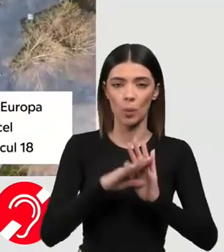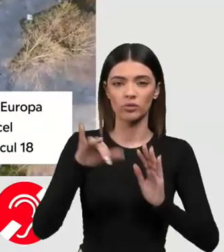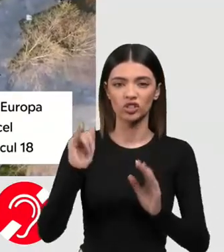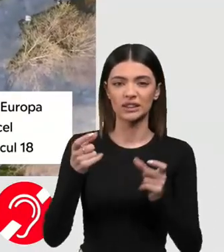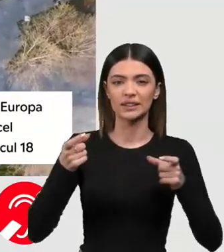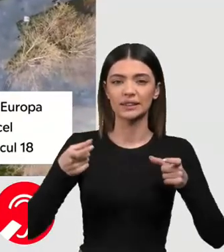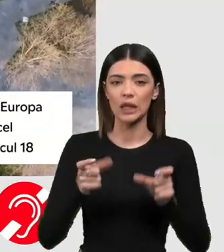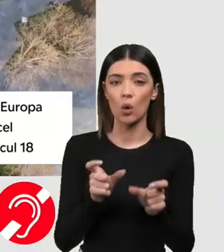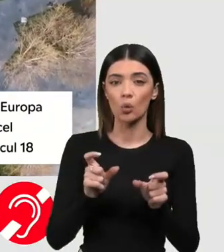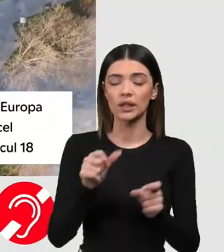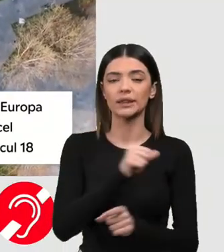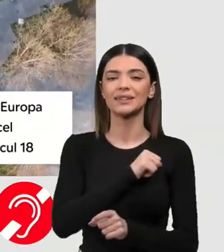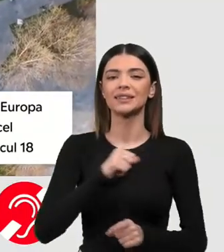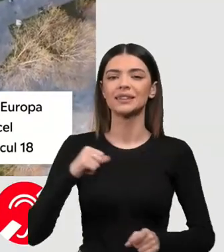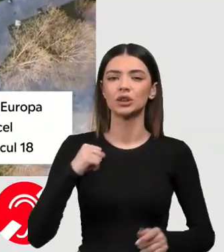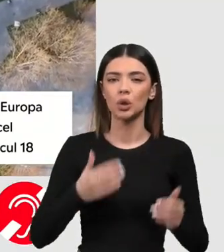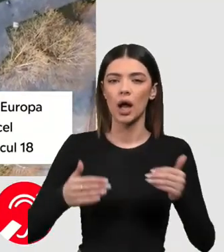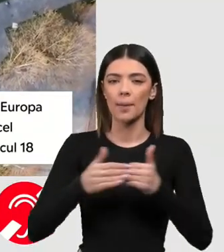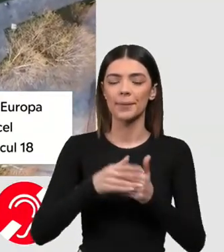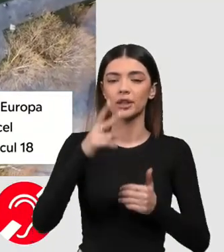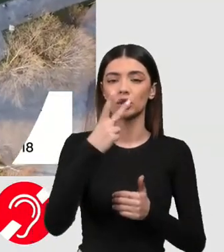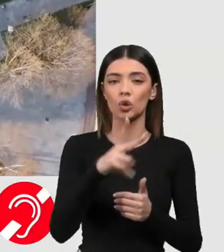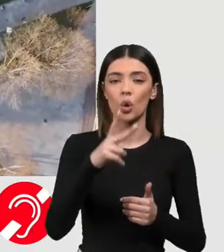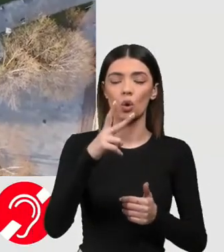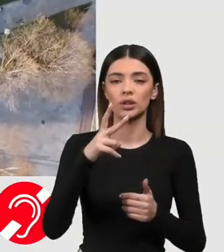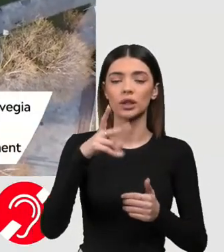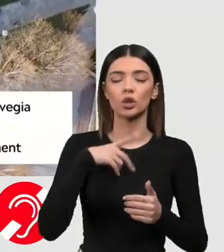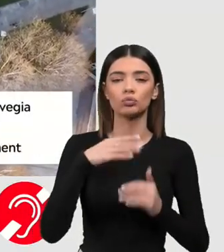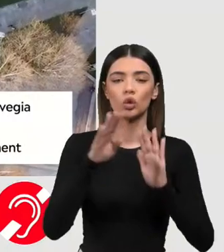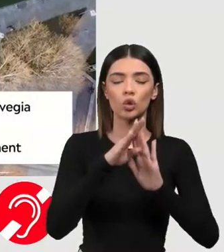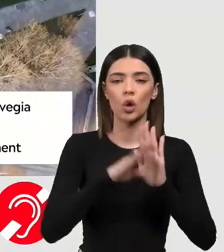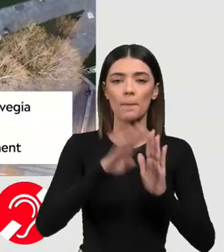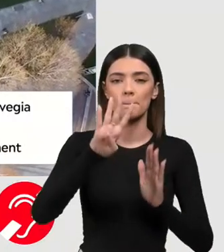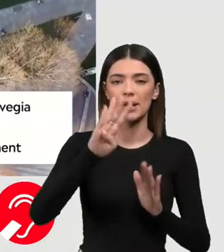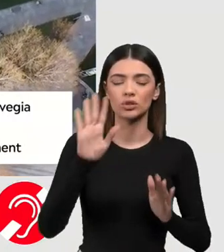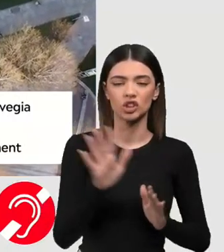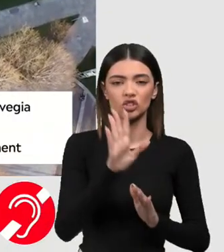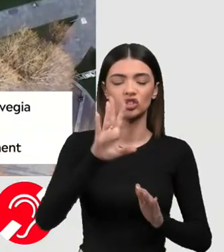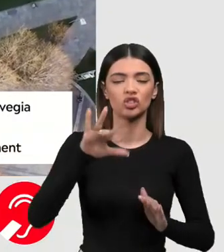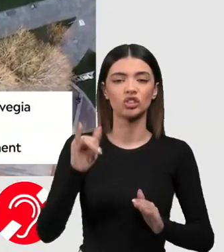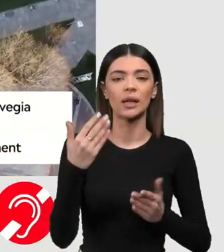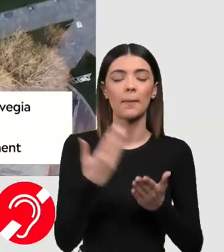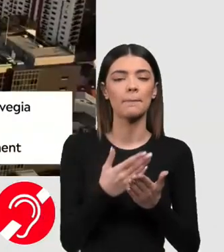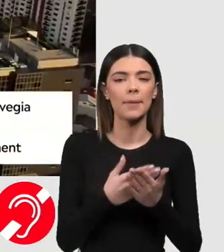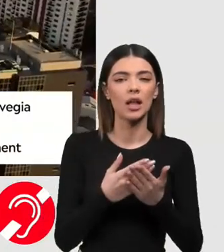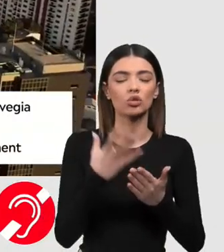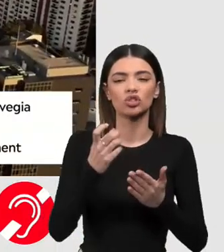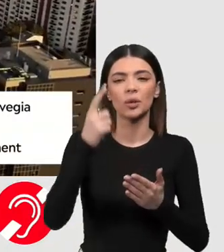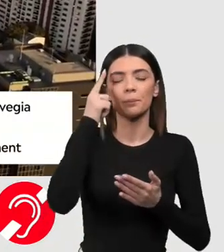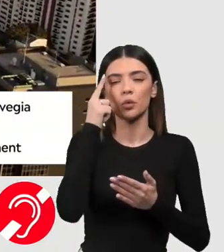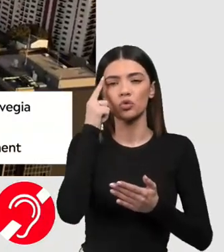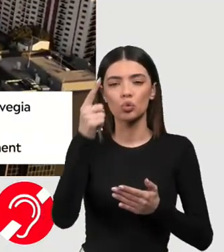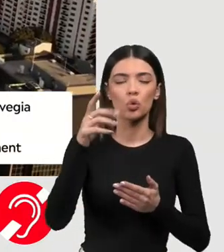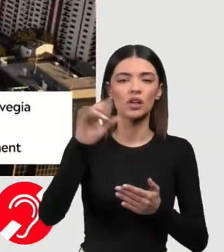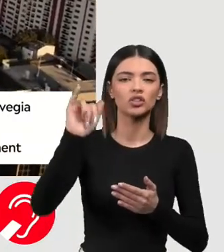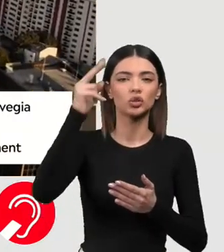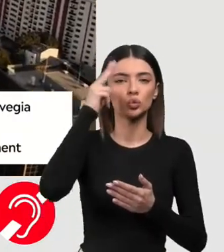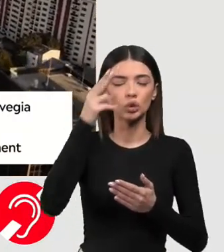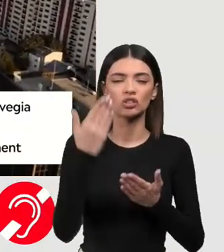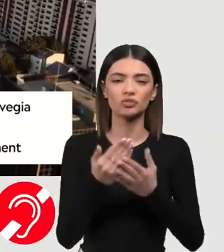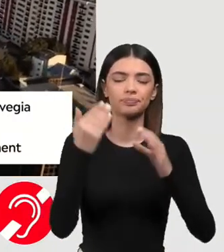siguranță personală în locul 45, iar la informații și